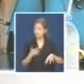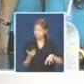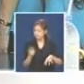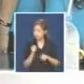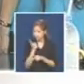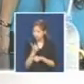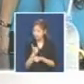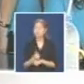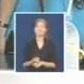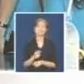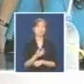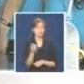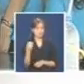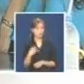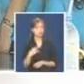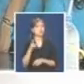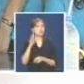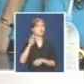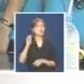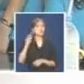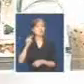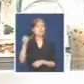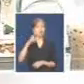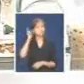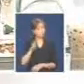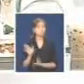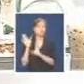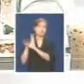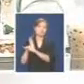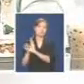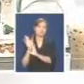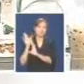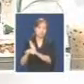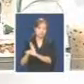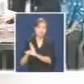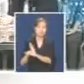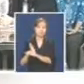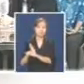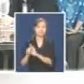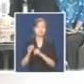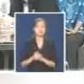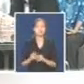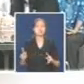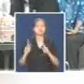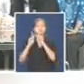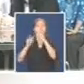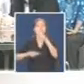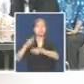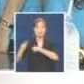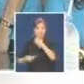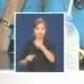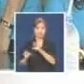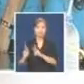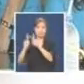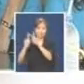ได้เข้าสมัครเข้ามาแล้วติดต่อมาที่กระทรวงพาณิชย์ครับนี่ครับผมเกล้าเช่นเดียวกันครับมันก็มีร้านหลายประเทศอันนี้ต้องยอมรับท่านนายกรับทราบพัฒนายก